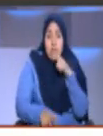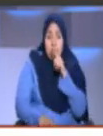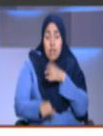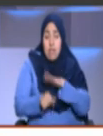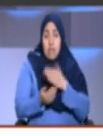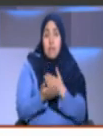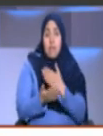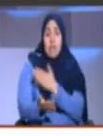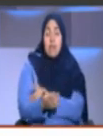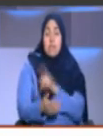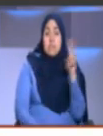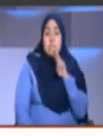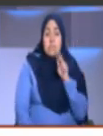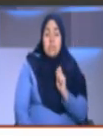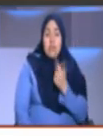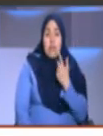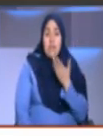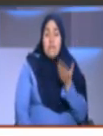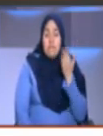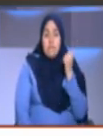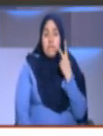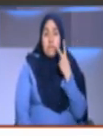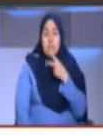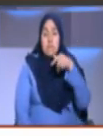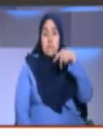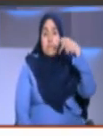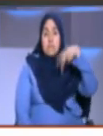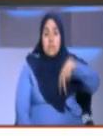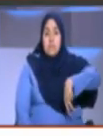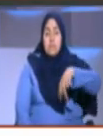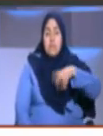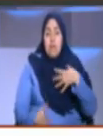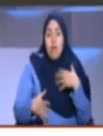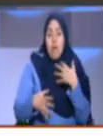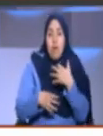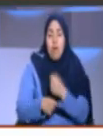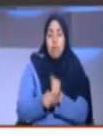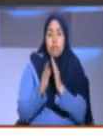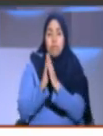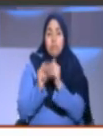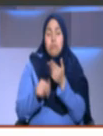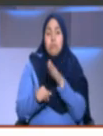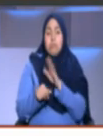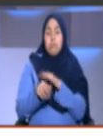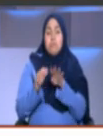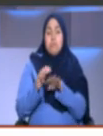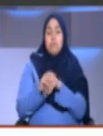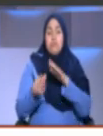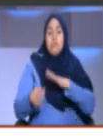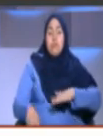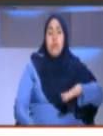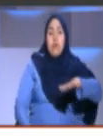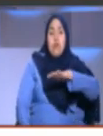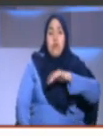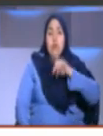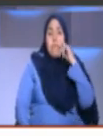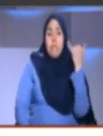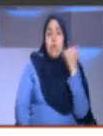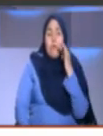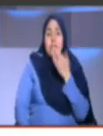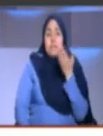82 إلى حضن الوطن عن مشروع قومي ضروري ومهم واستراتيجي لتنمية وتعمير